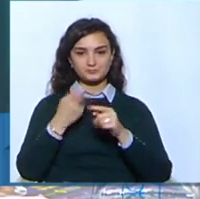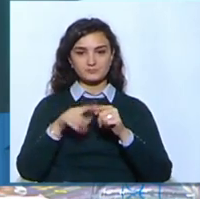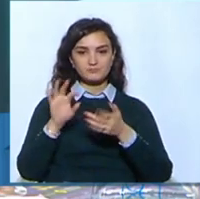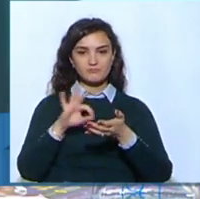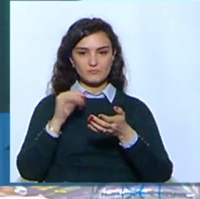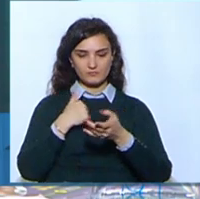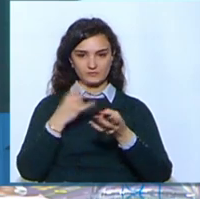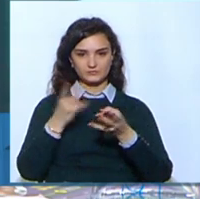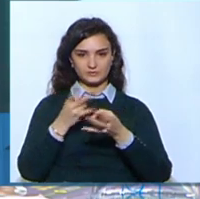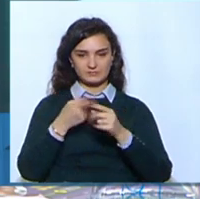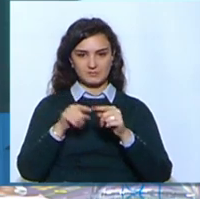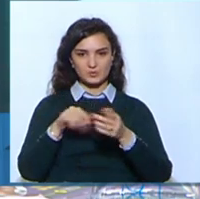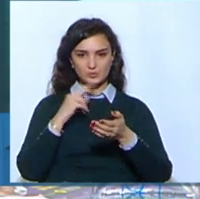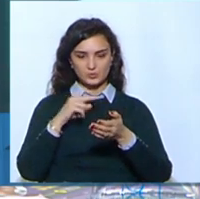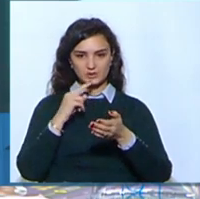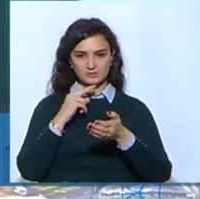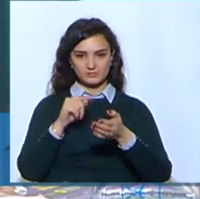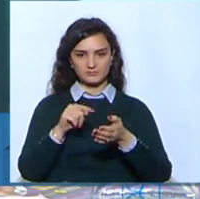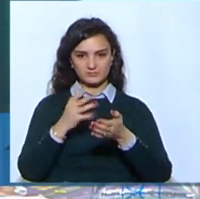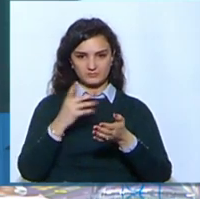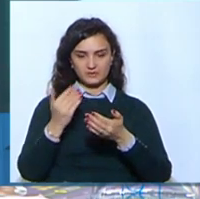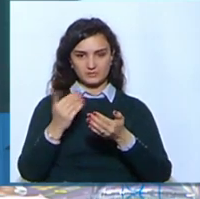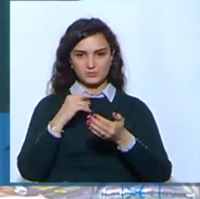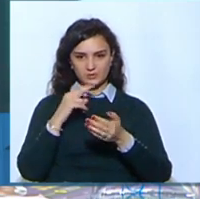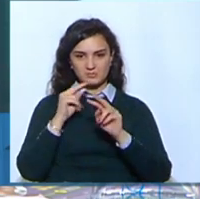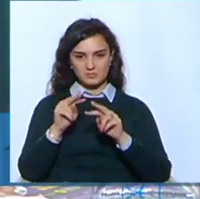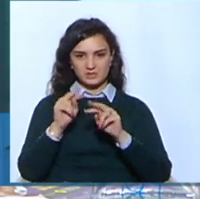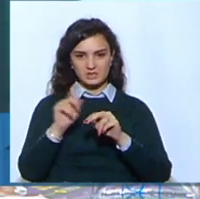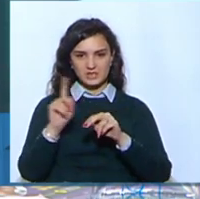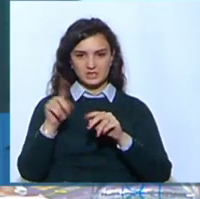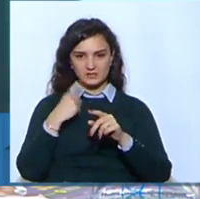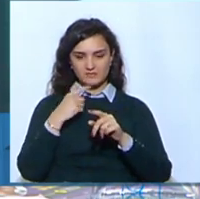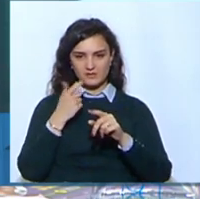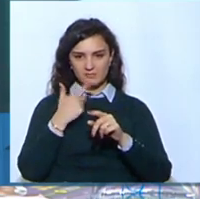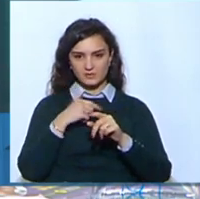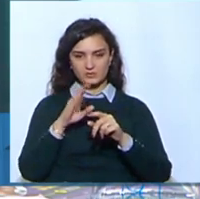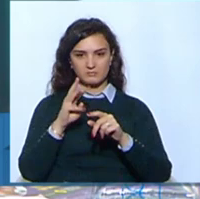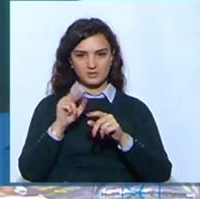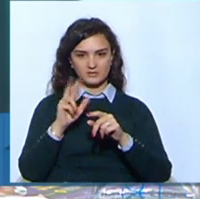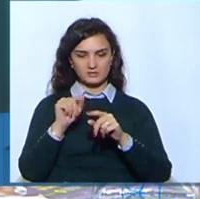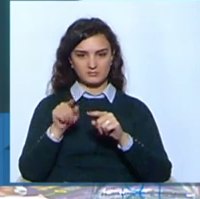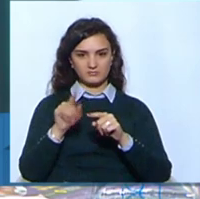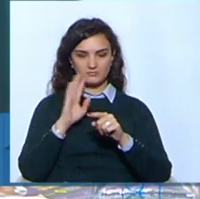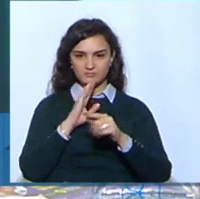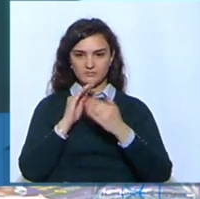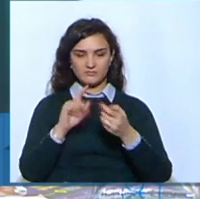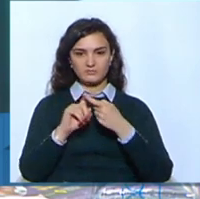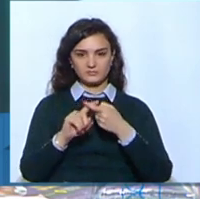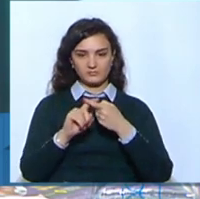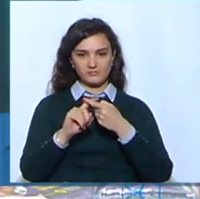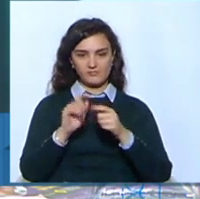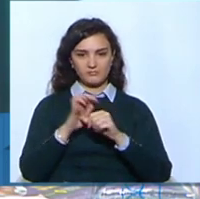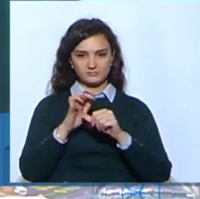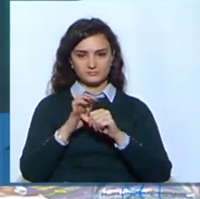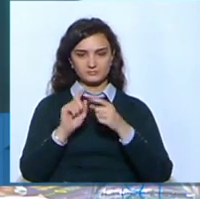ჩვენ გვჭირდება ამაზე ყურადღების გამახვილება. თქვენ ალბათ მიაქციეთ ყურადღება რა ბრძანა ქალბატონმა მაკამ. ანუ დედის ინფიცირება